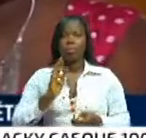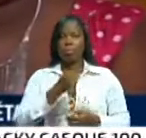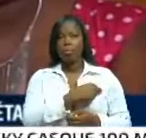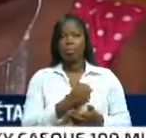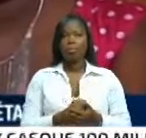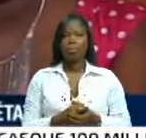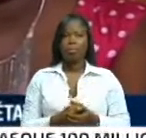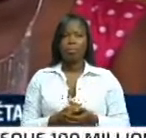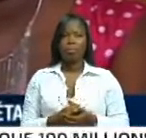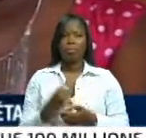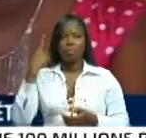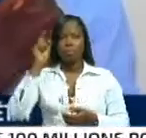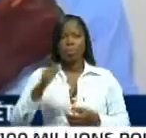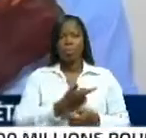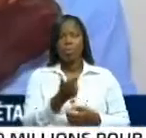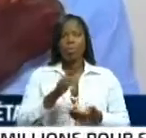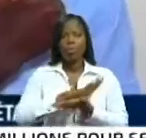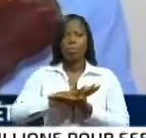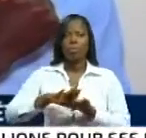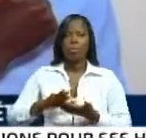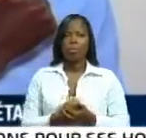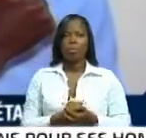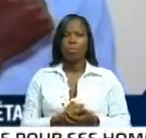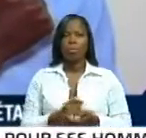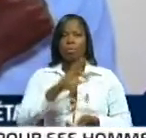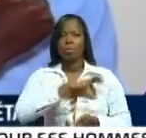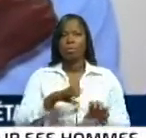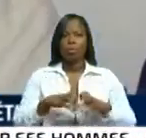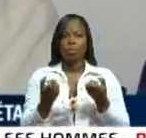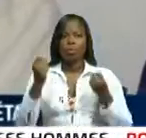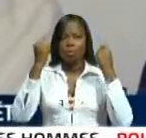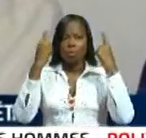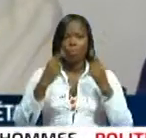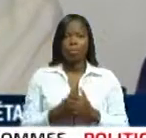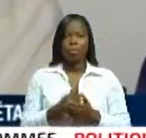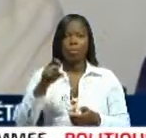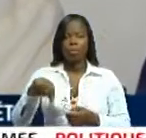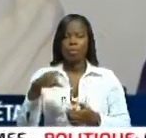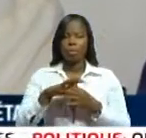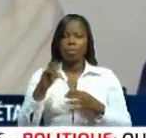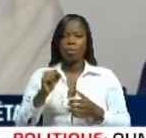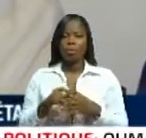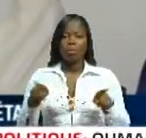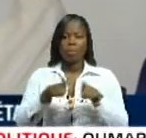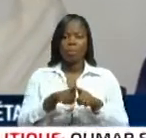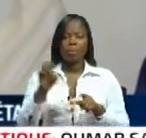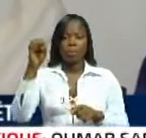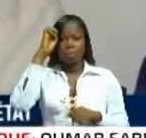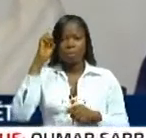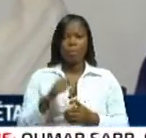piscines ou leurs propres intérêts on à comprendre que les démembrements de metal